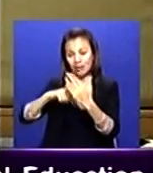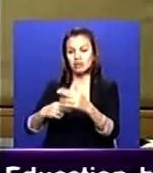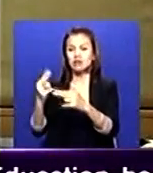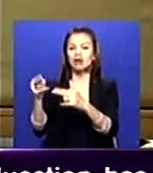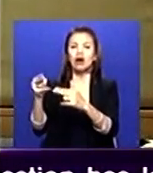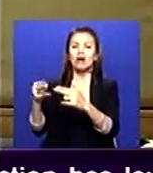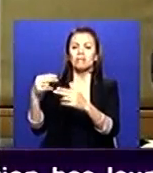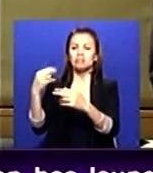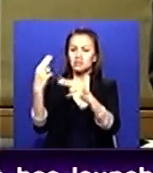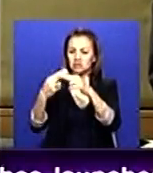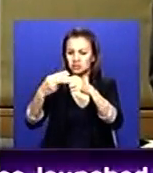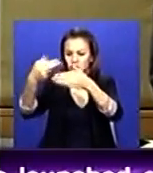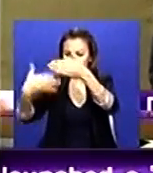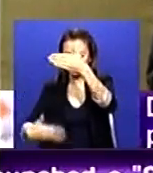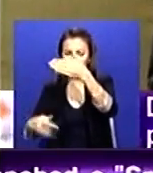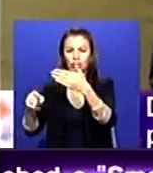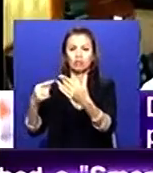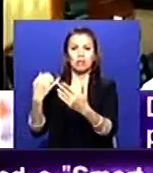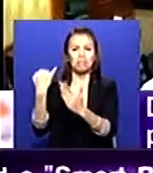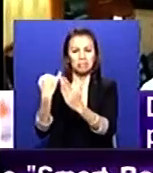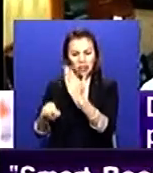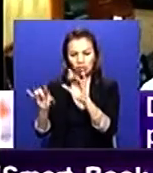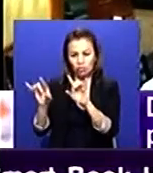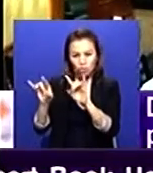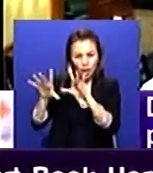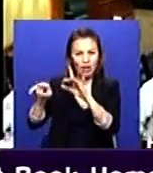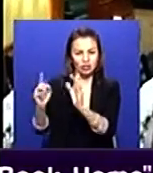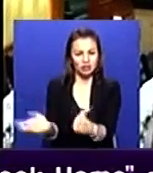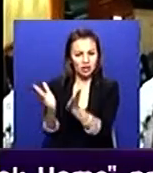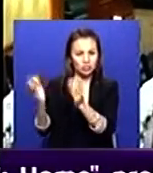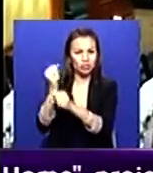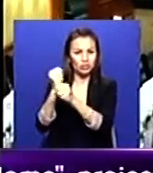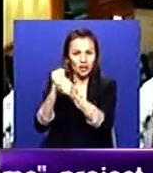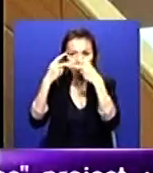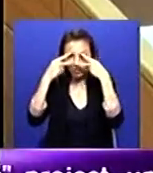ทศเสี่ยงอย่างร้ายแรงต่อการฟอกเงินหรือสนับสนุนการเงินแก่การก่อการร้าย